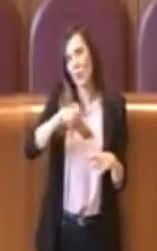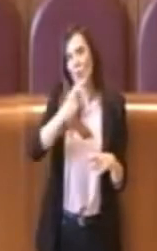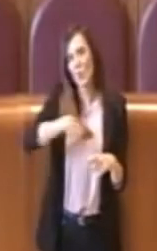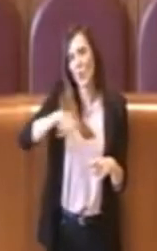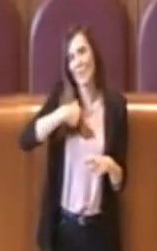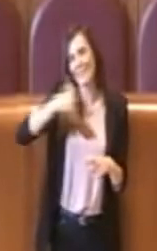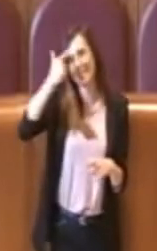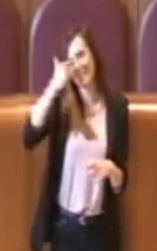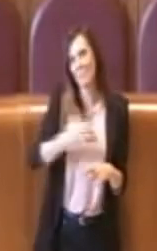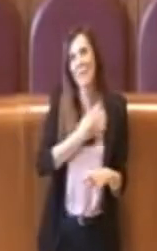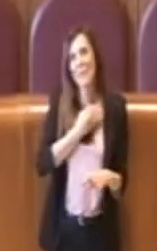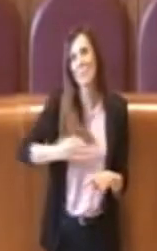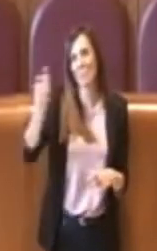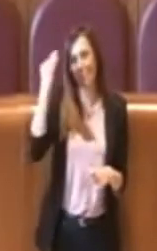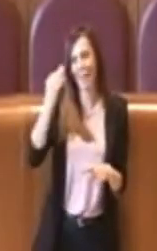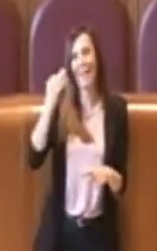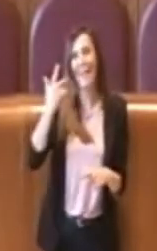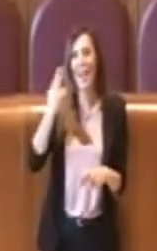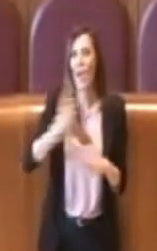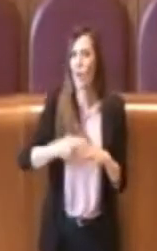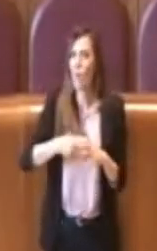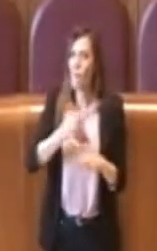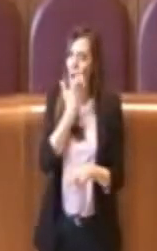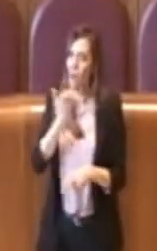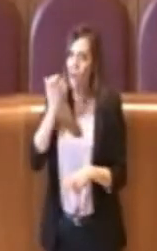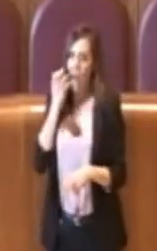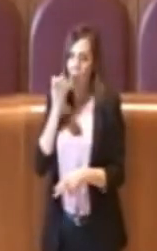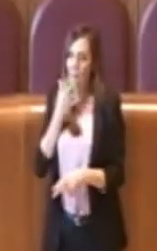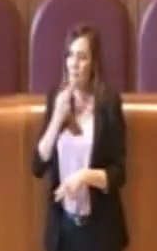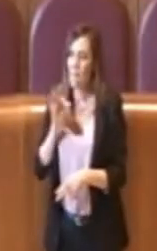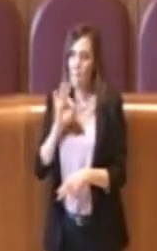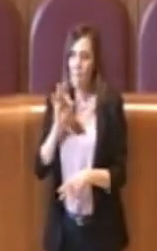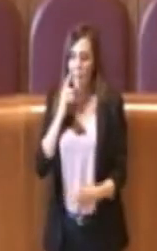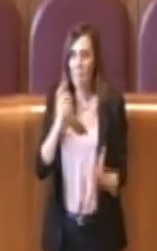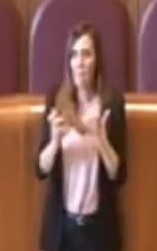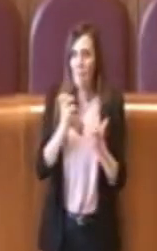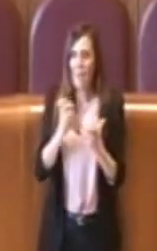quindi sa a noi renderla ancora tale. Grazie.